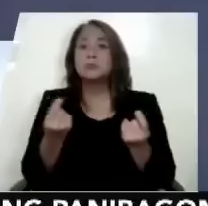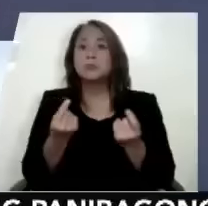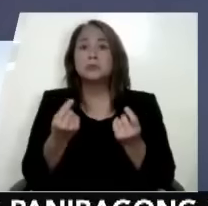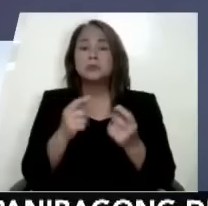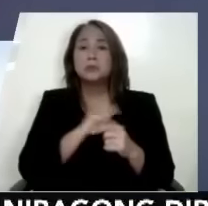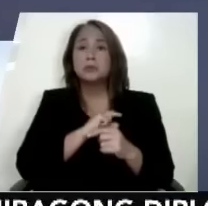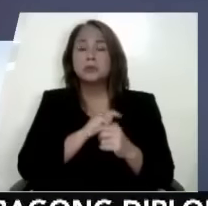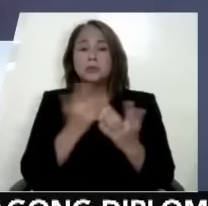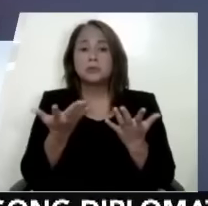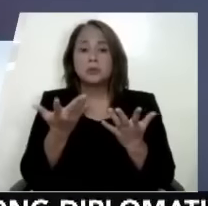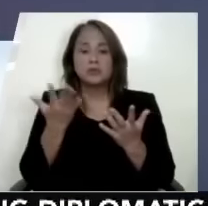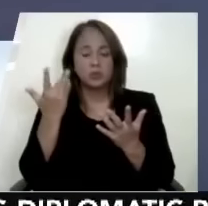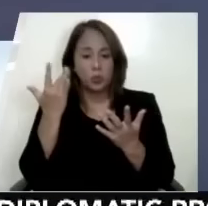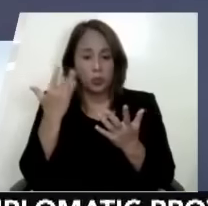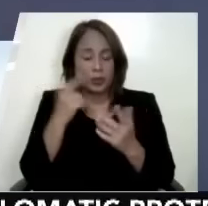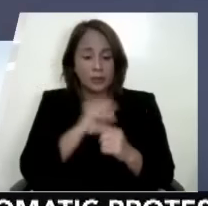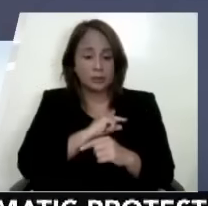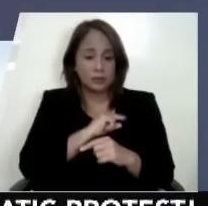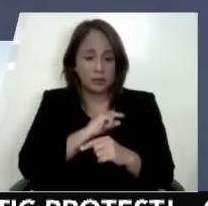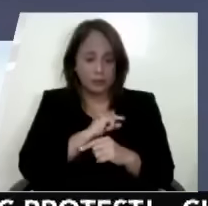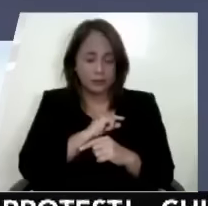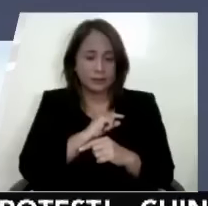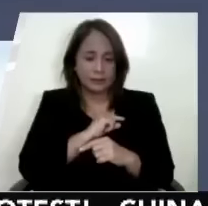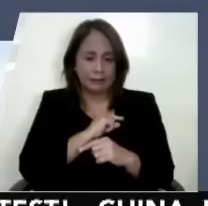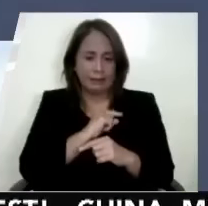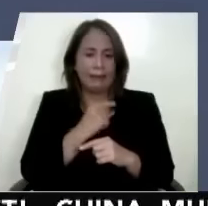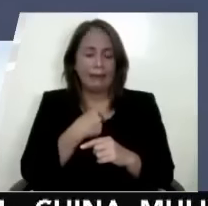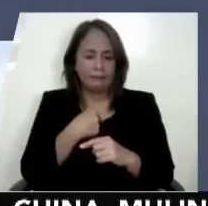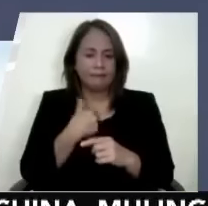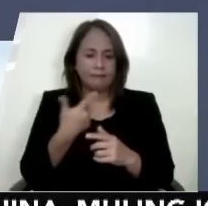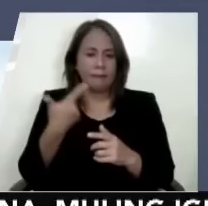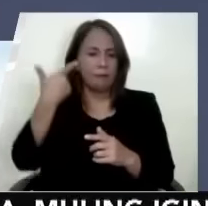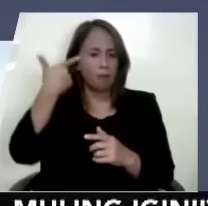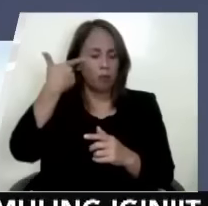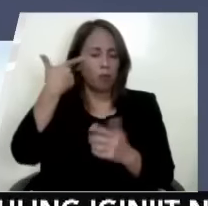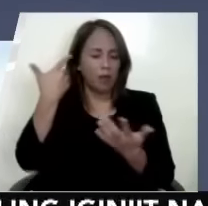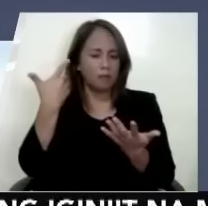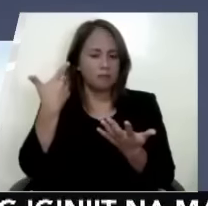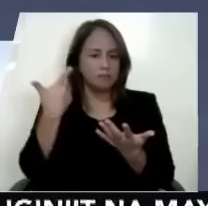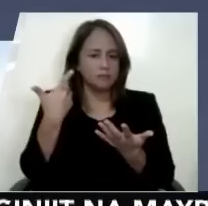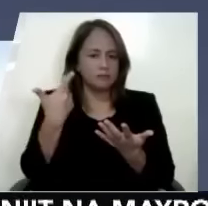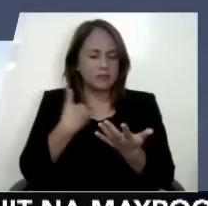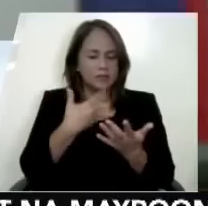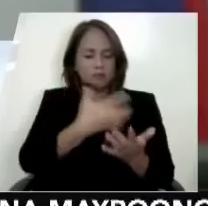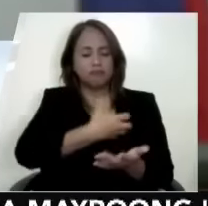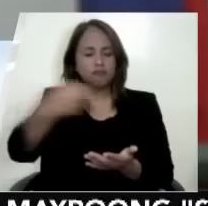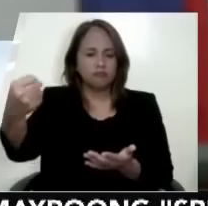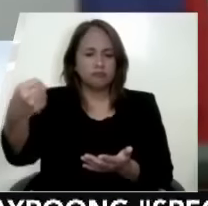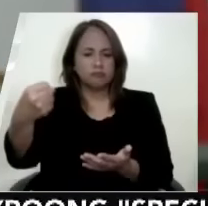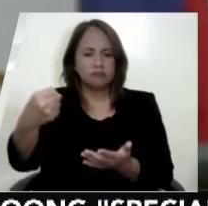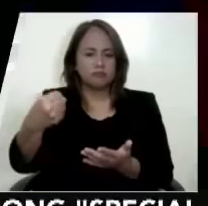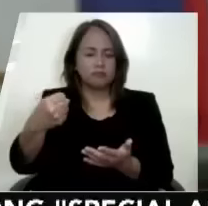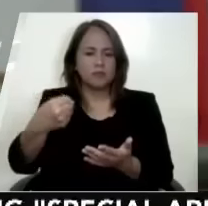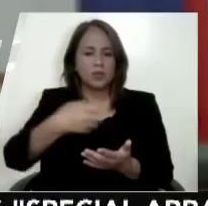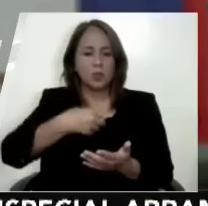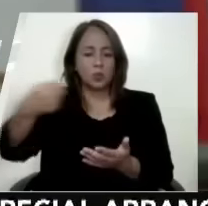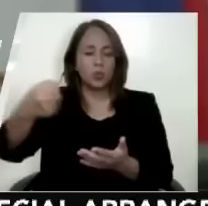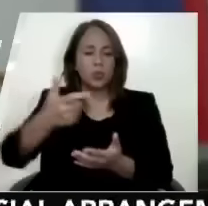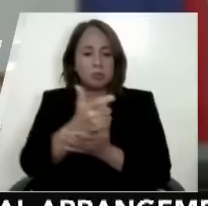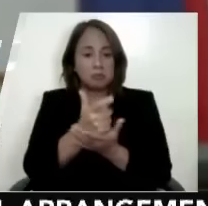yung guard natin ay natutukan O tapos nakuha yung issued firearms po niya